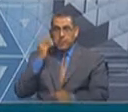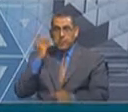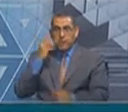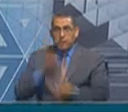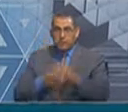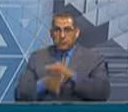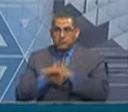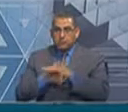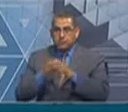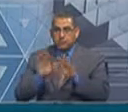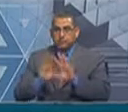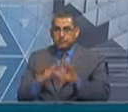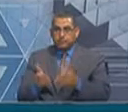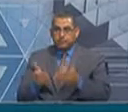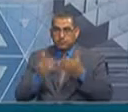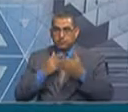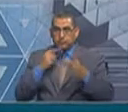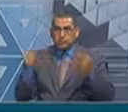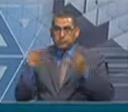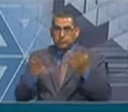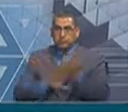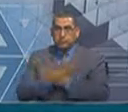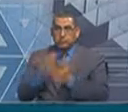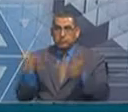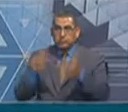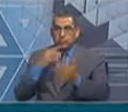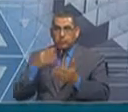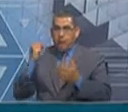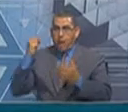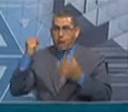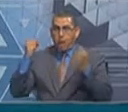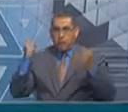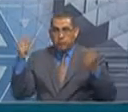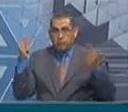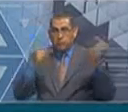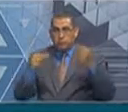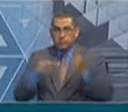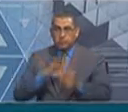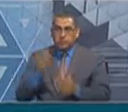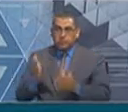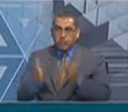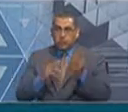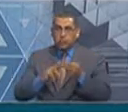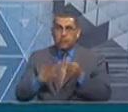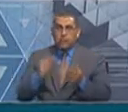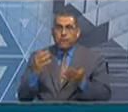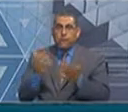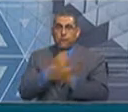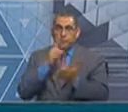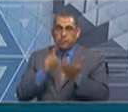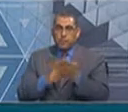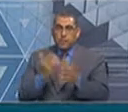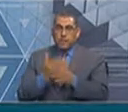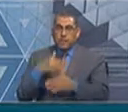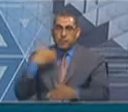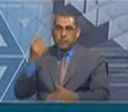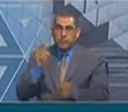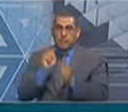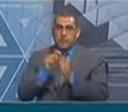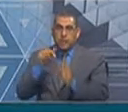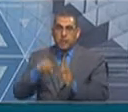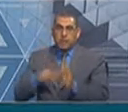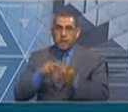الحرب الباردة والصراعات الثنائية بين القوى الكبرى حتى تكون هناك فرص حقيقية لإصلاح